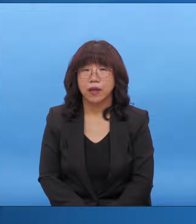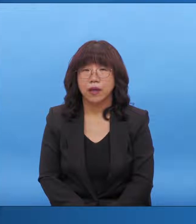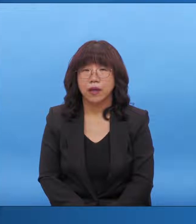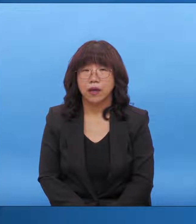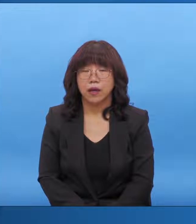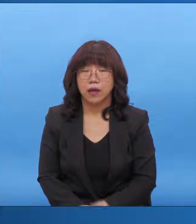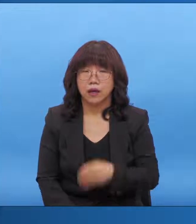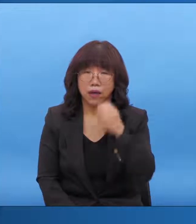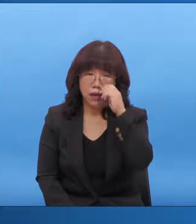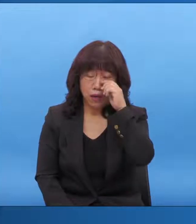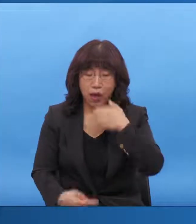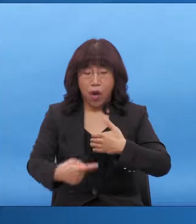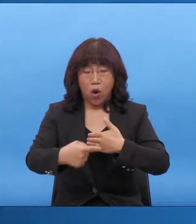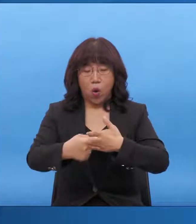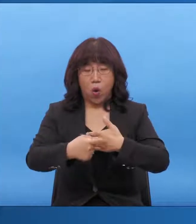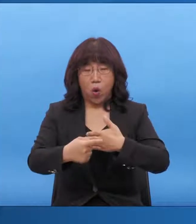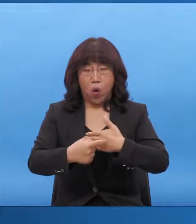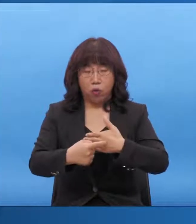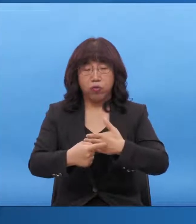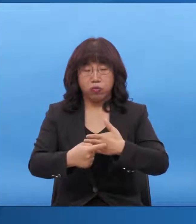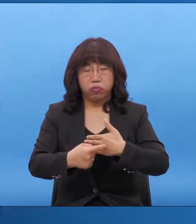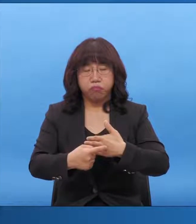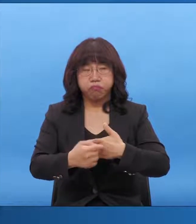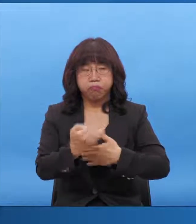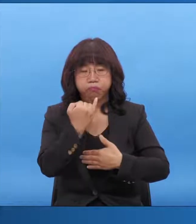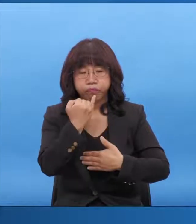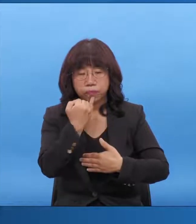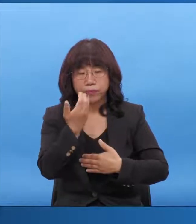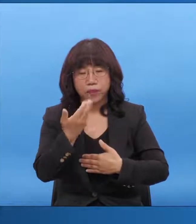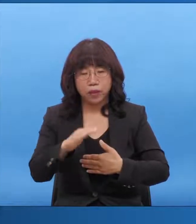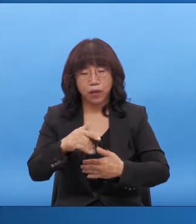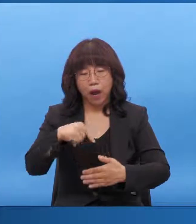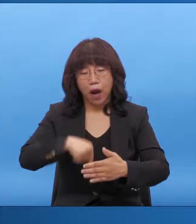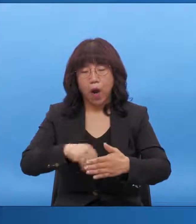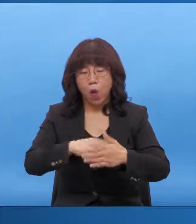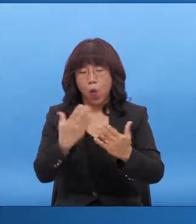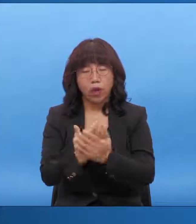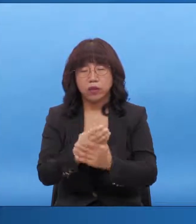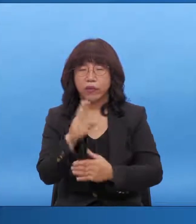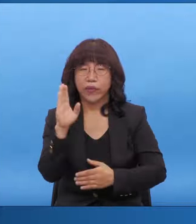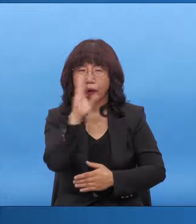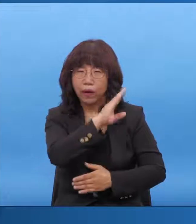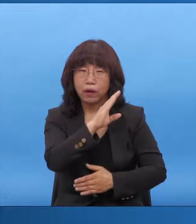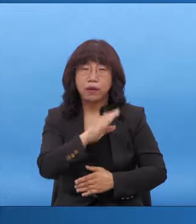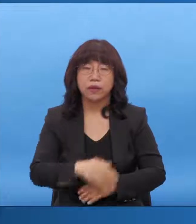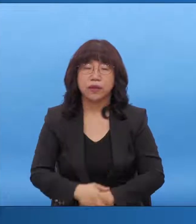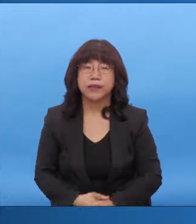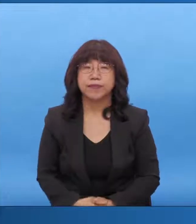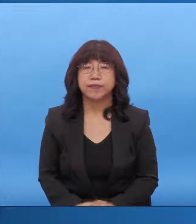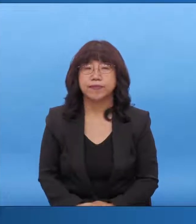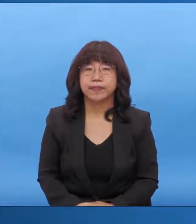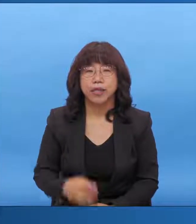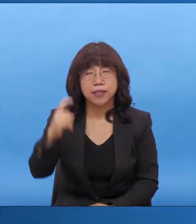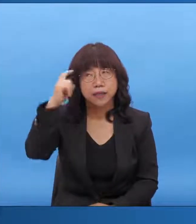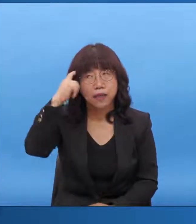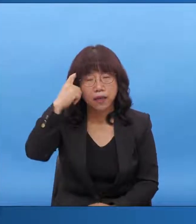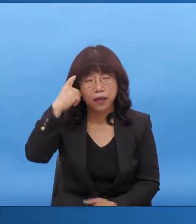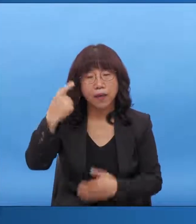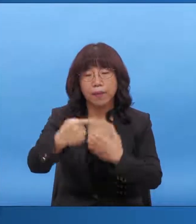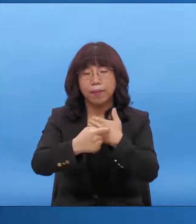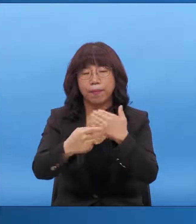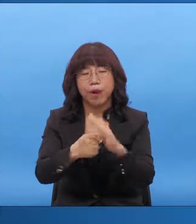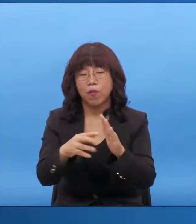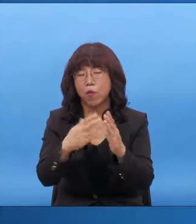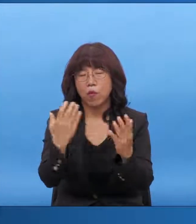굉장히 악해져 있는 거예요. Again, you don't show it, but then this world is very wicked. 뭐가? 생각과 마음이. Because it's the heart and their thoughts. 그렇게